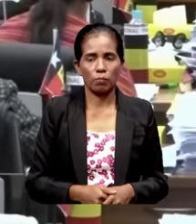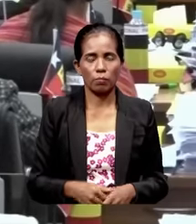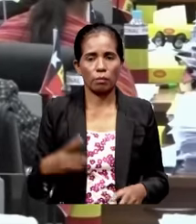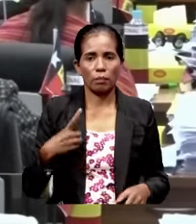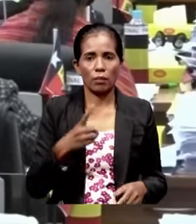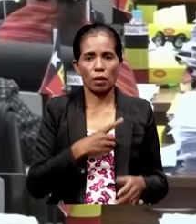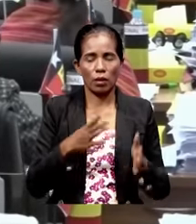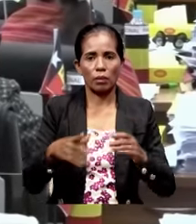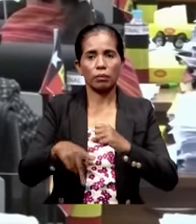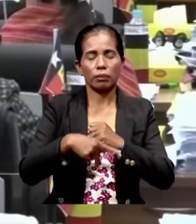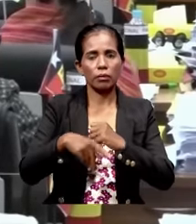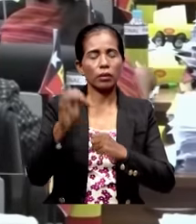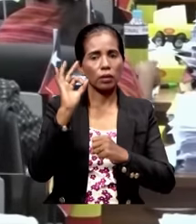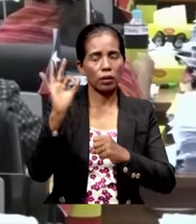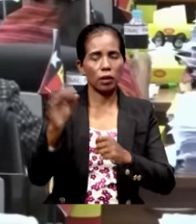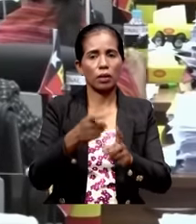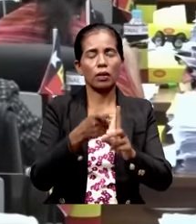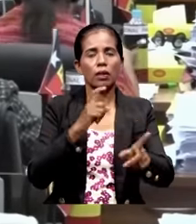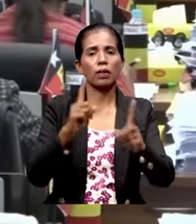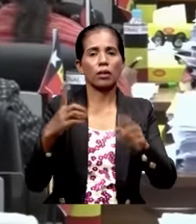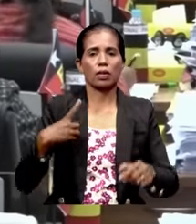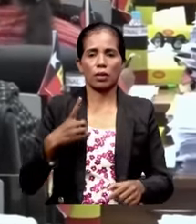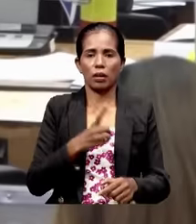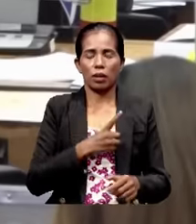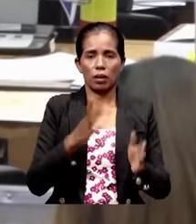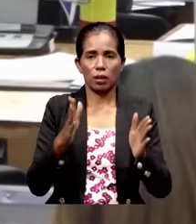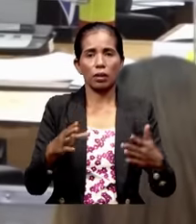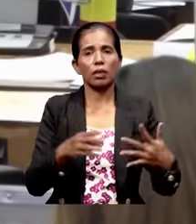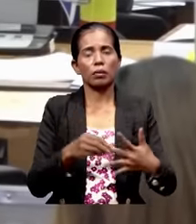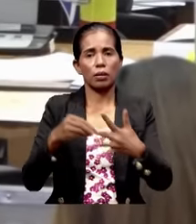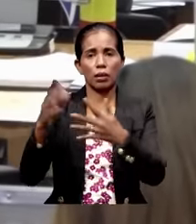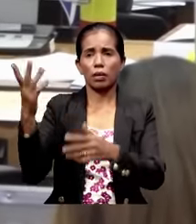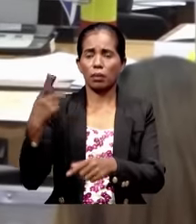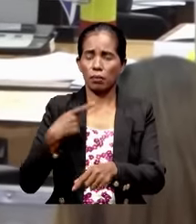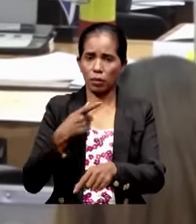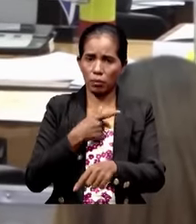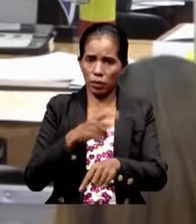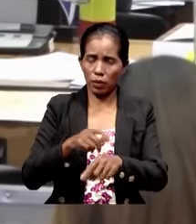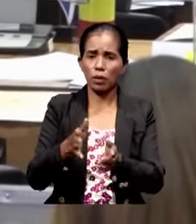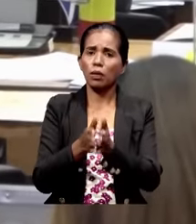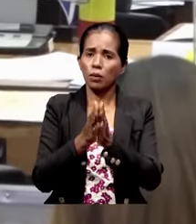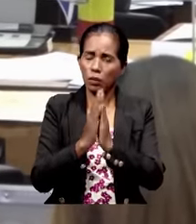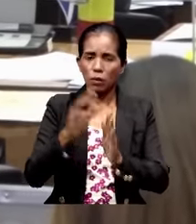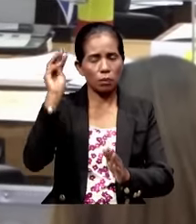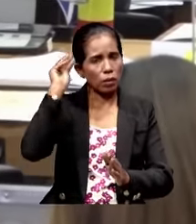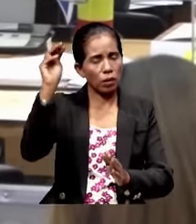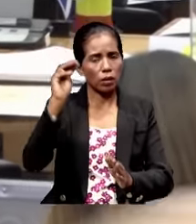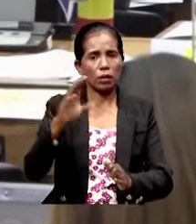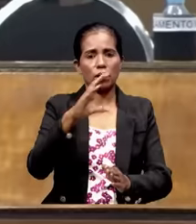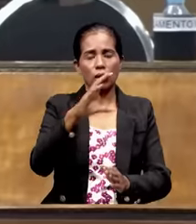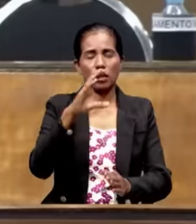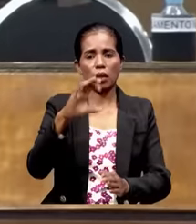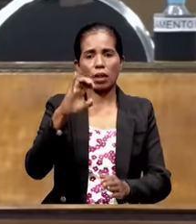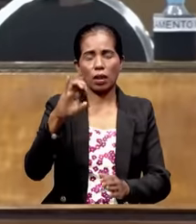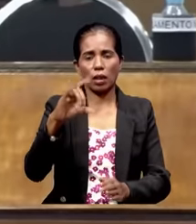Deputada bancada Fretilin lihusi intervenção ia debate especialidade ia Parlamento Nacional, husu ba ministro assunto combatente